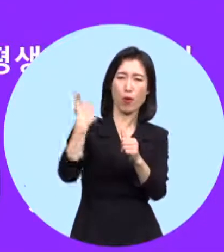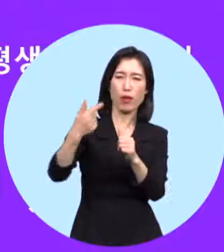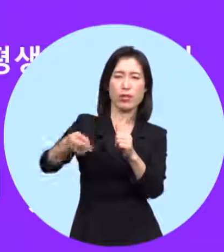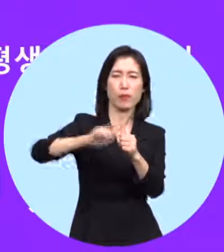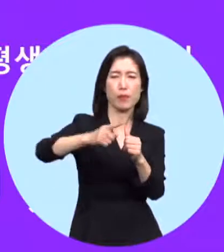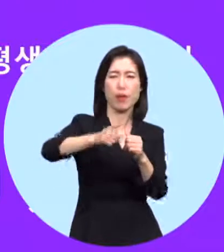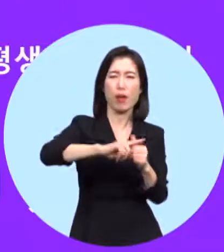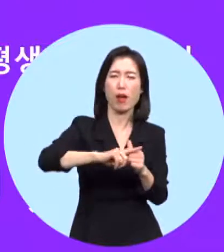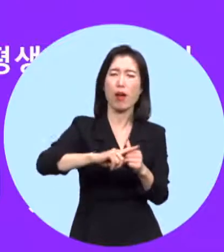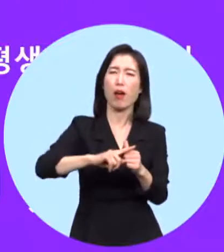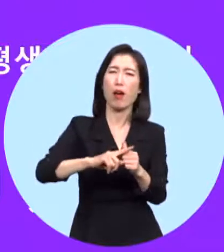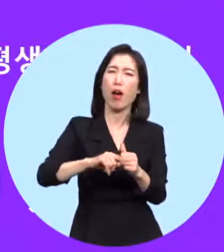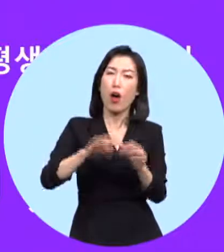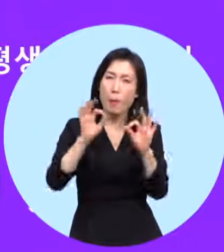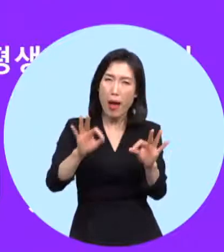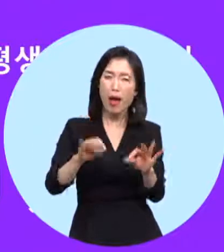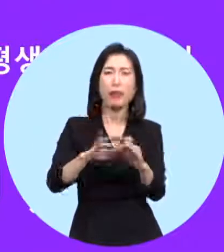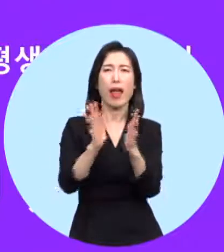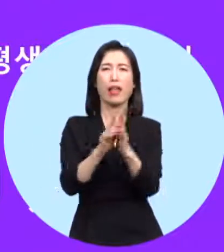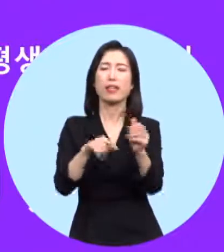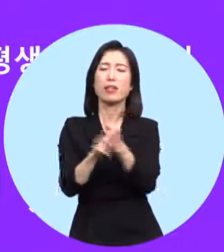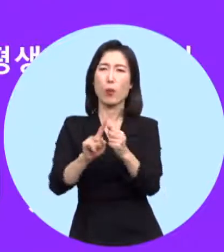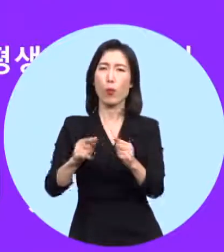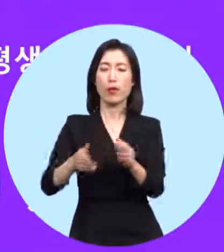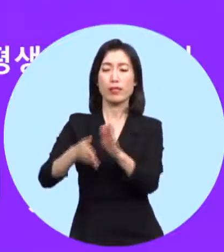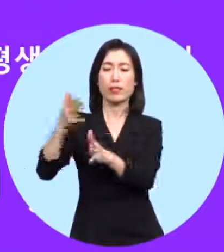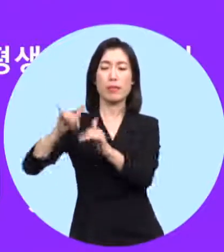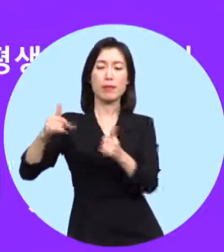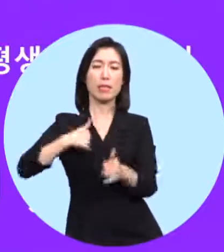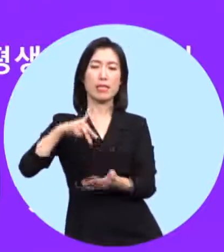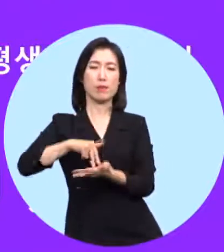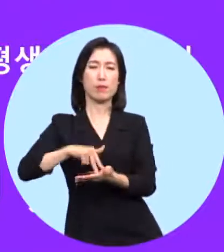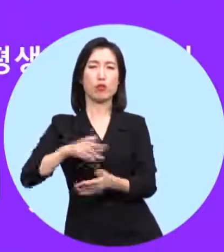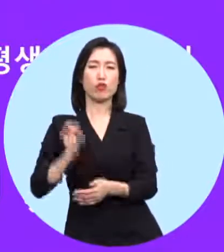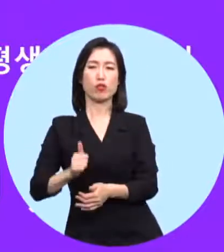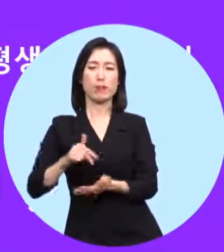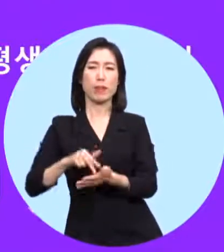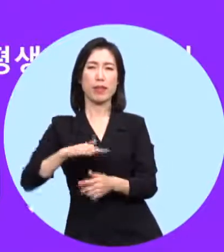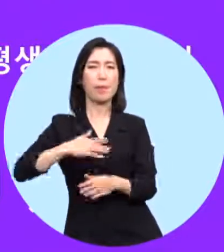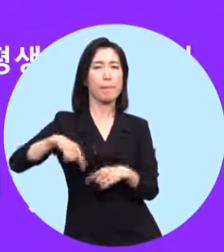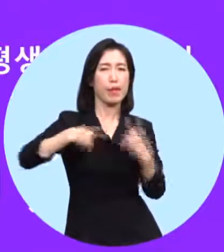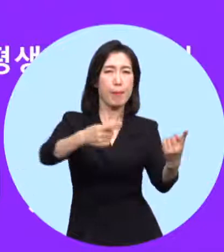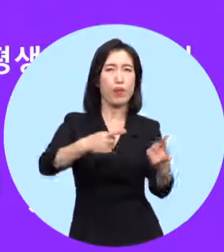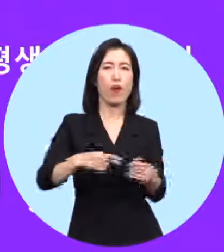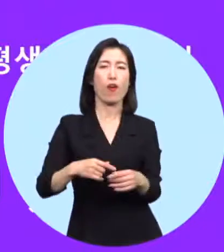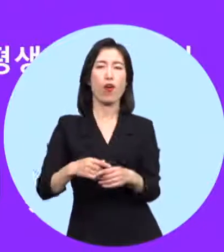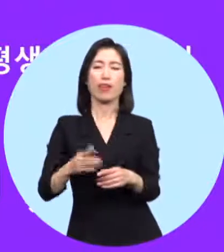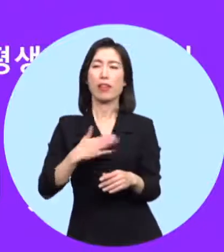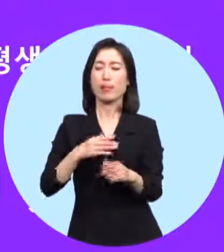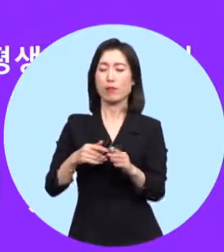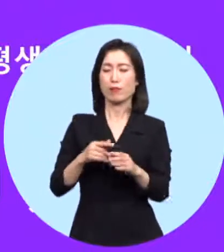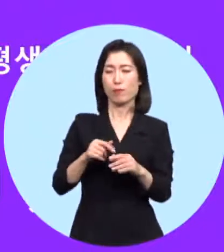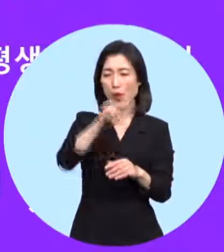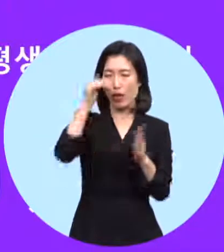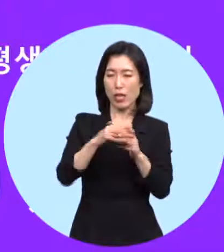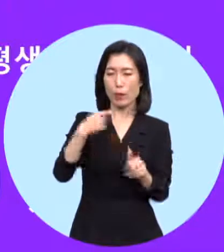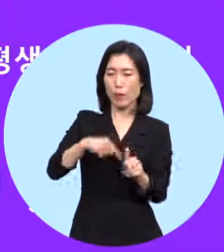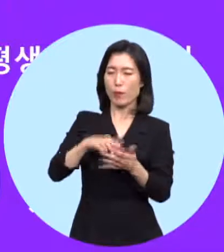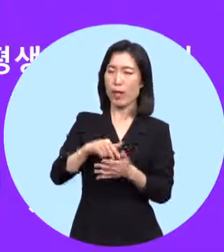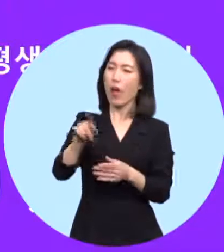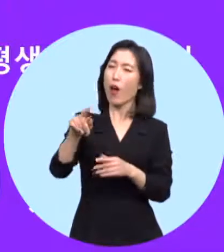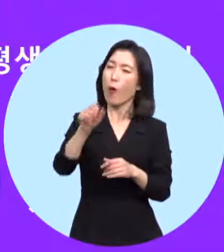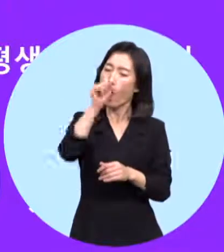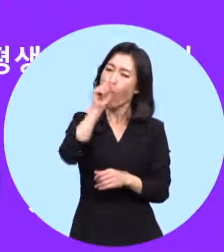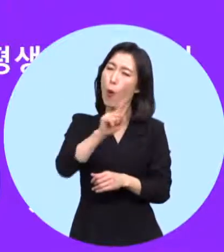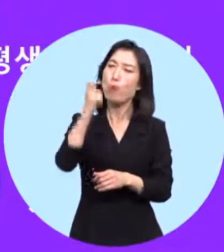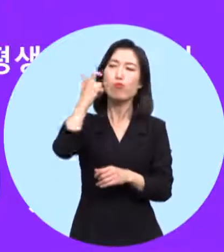것들이 많았습니다. 시민들이 먼저 어떻게 하면 좋겠냐, 시민들에게 어떻게 하면 좋겠냐고 먼저 묻지